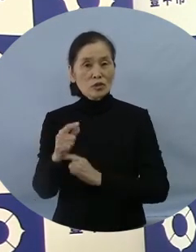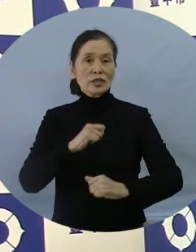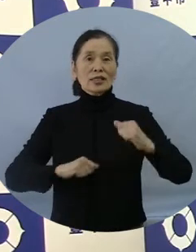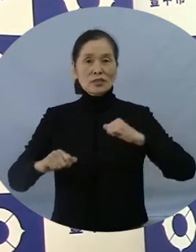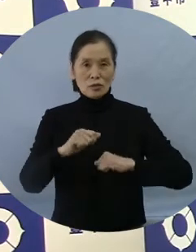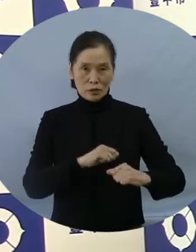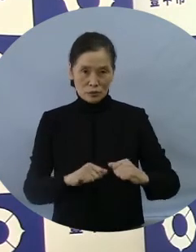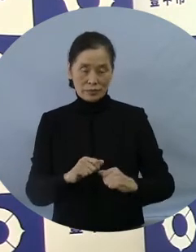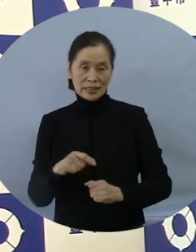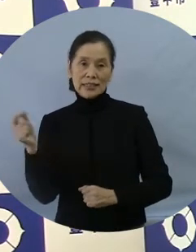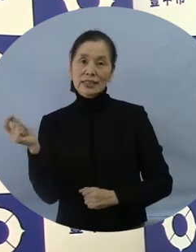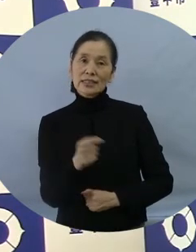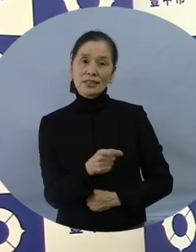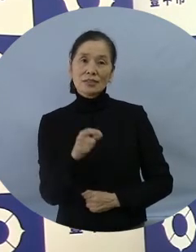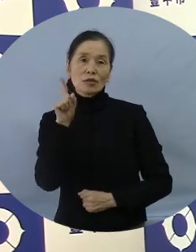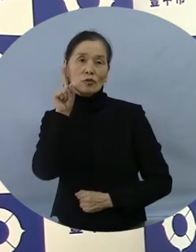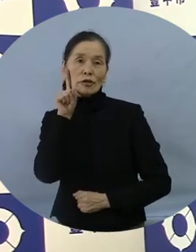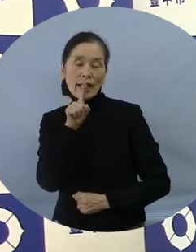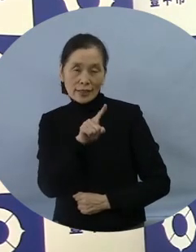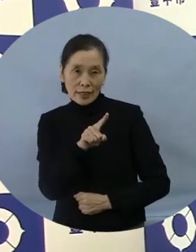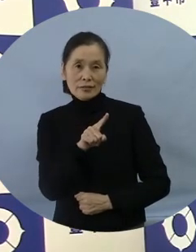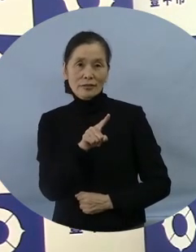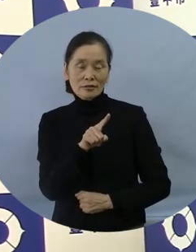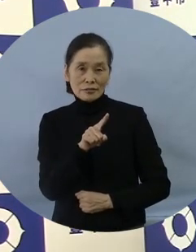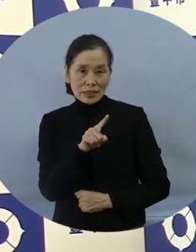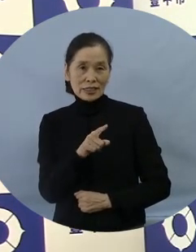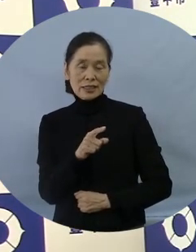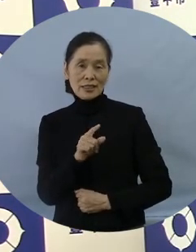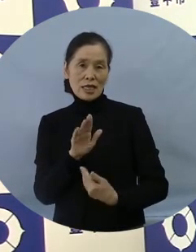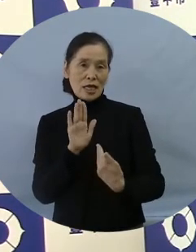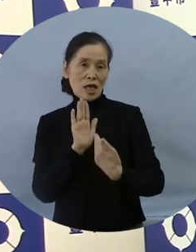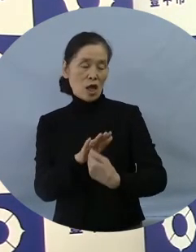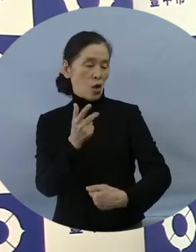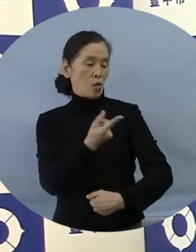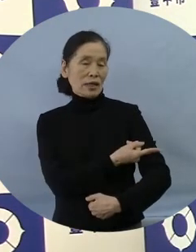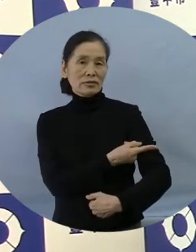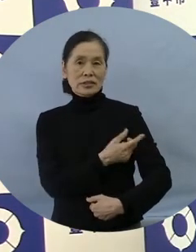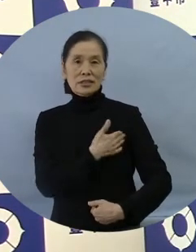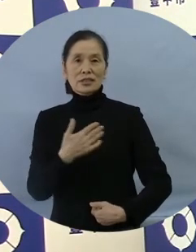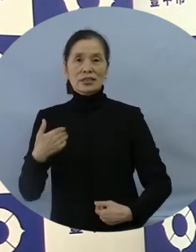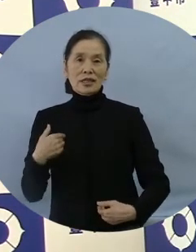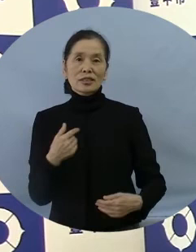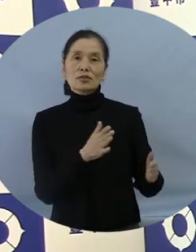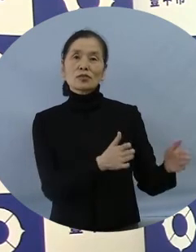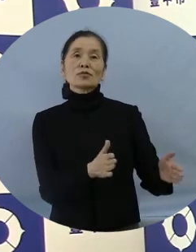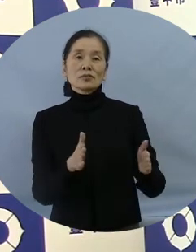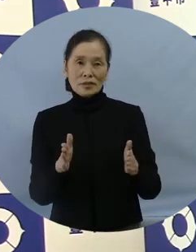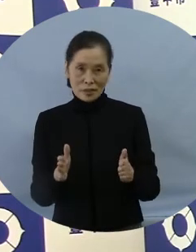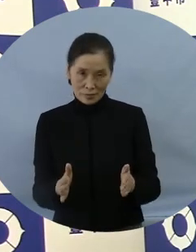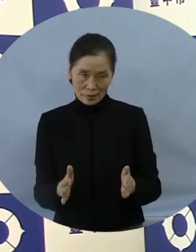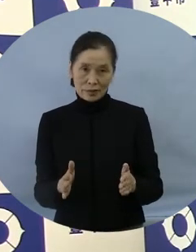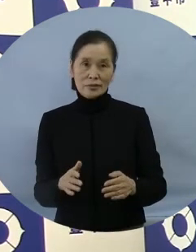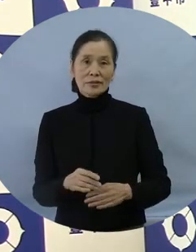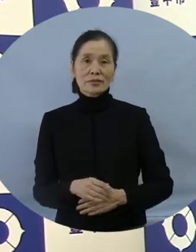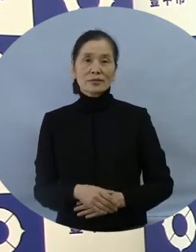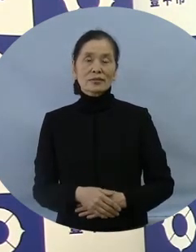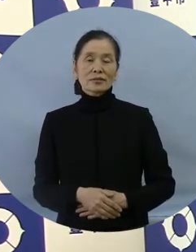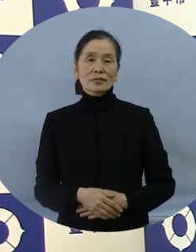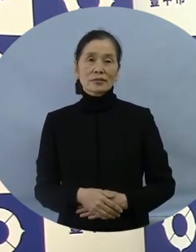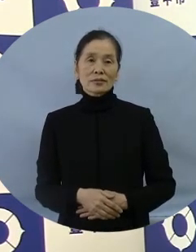組み、迅速かつ円滑にワクチンを接種いただけるよう体制を整備するととも